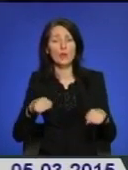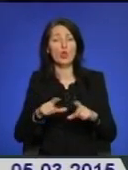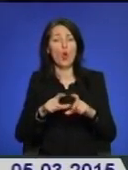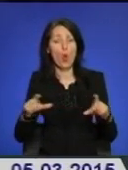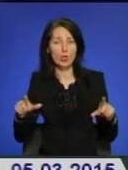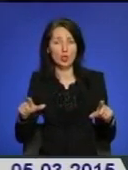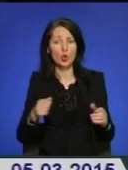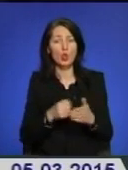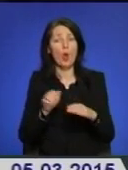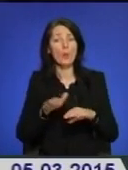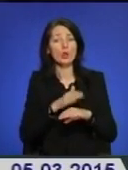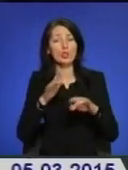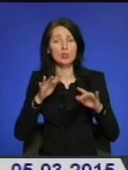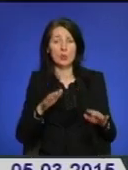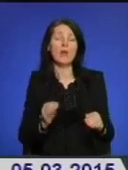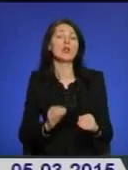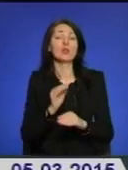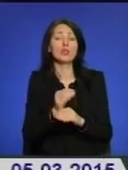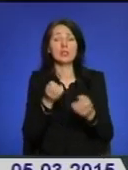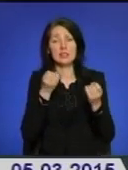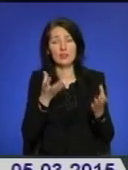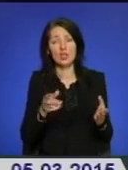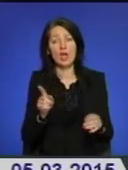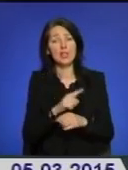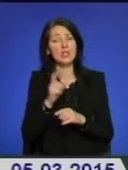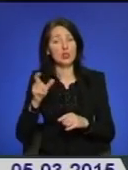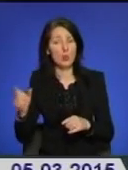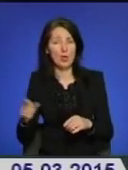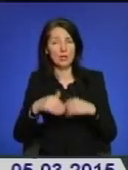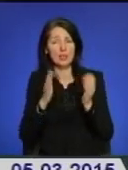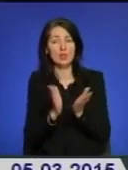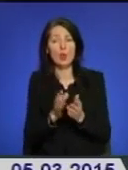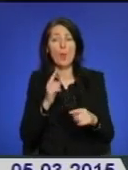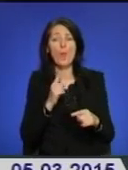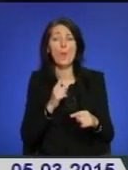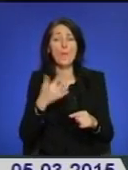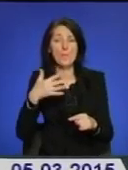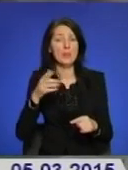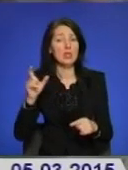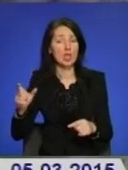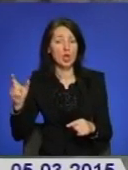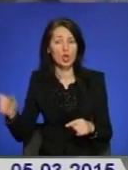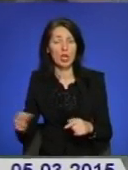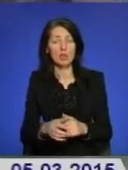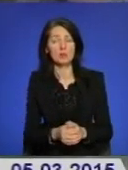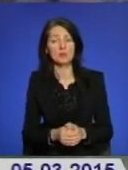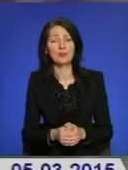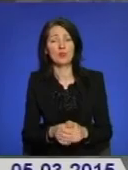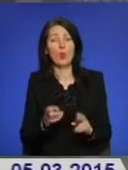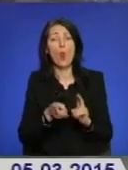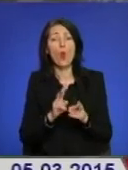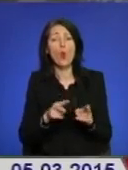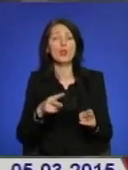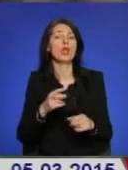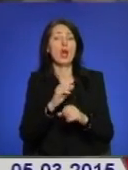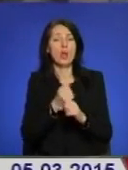До благодійної справи долучилися і звичайні тернополяни, загалом півсотні людей. У кухні